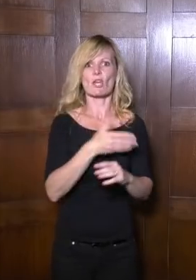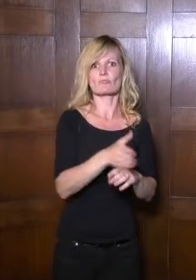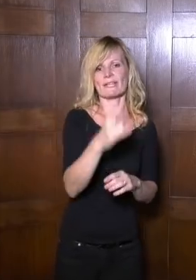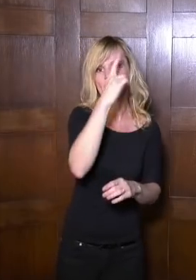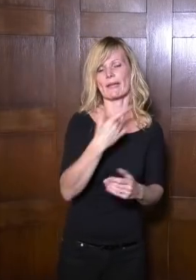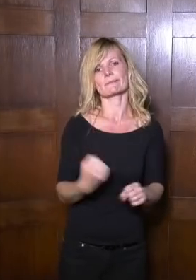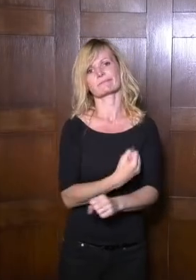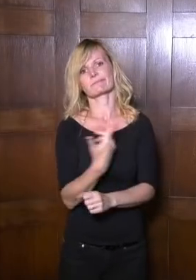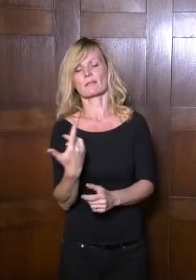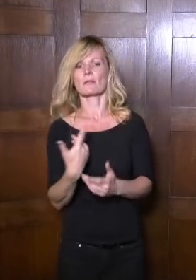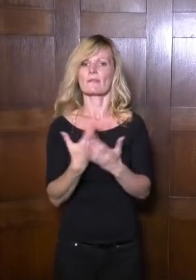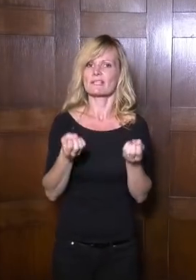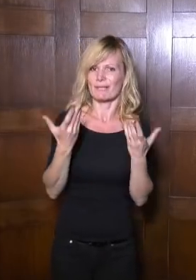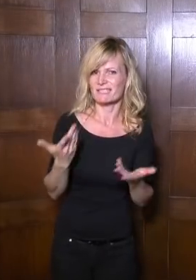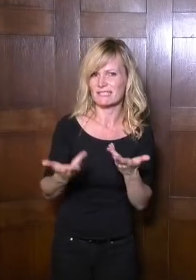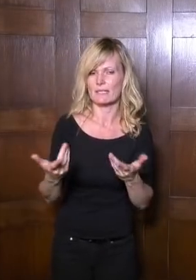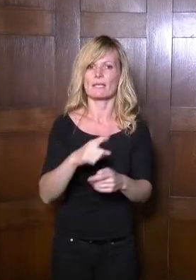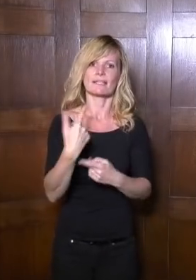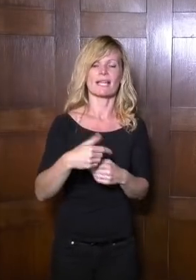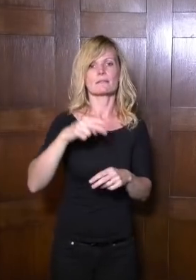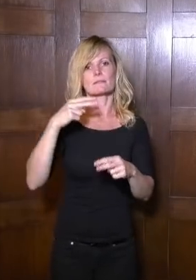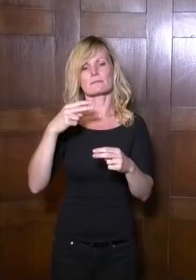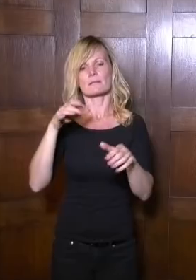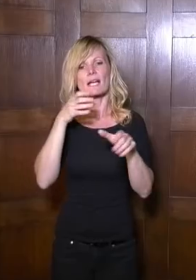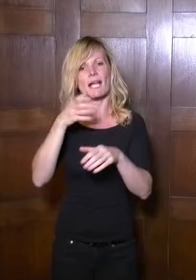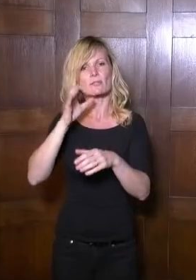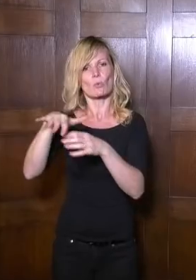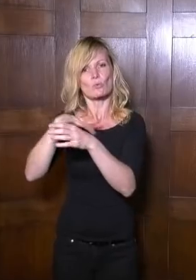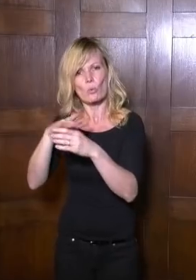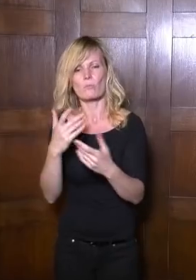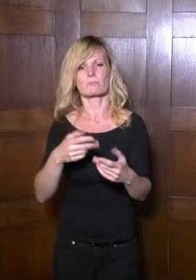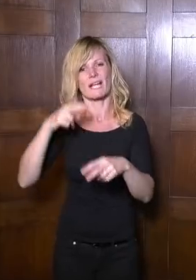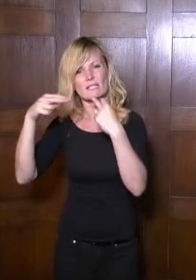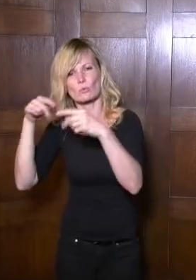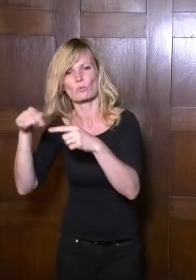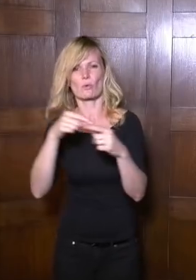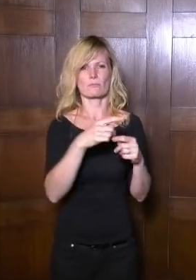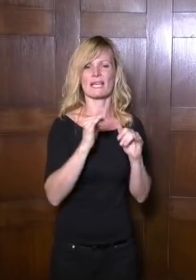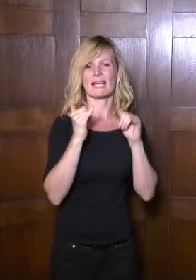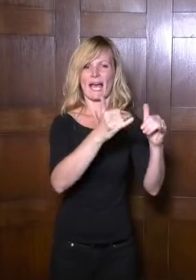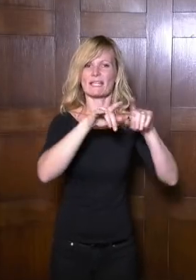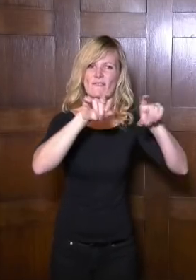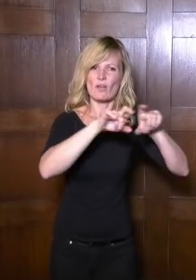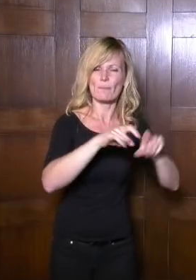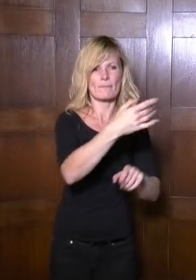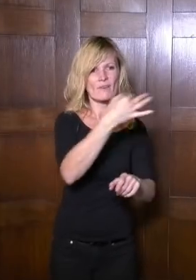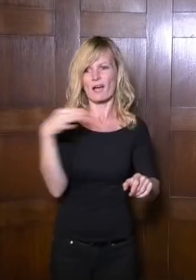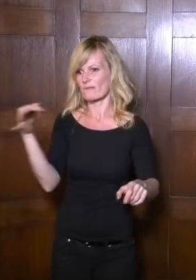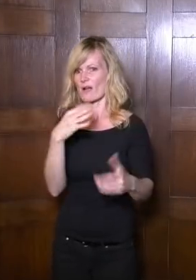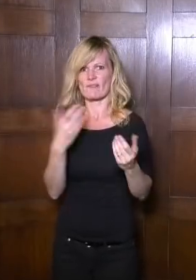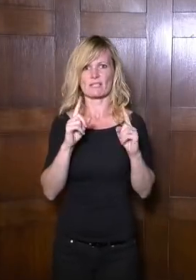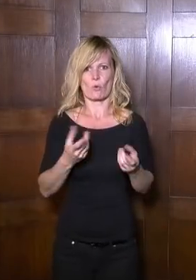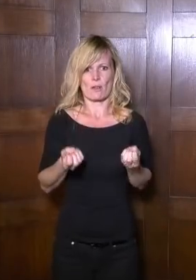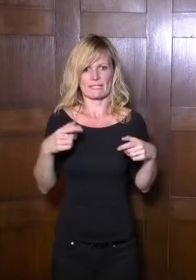was passiert jetzt. Dann kamen die Gastronomen, die Reiseunternehmen und so weiter, die dann gefragt haben, was konkret jetzt passieren soll. Kurz und